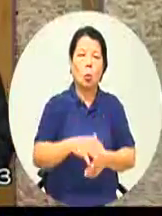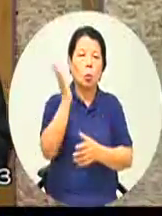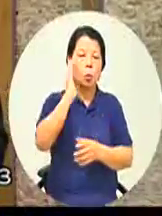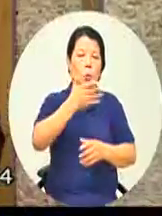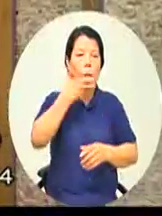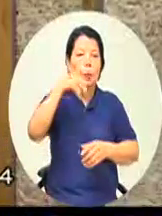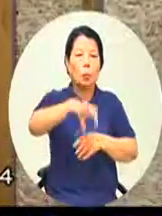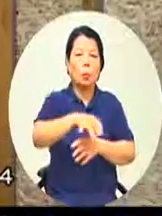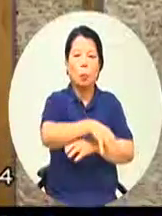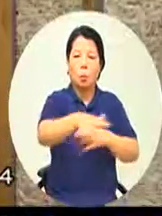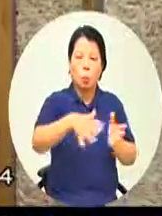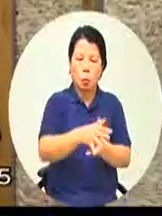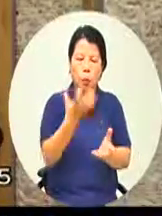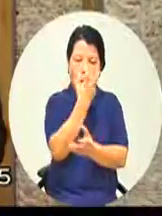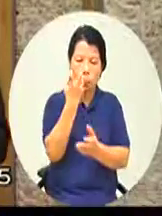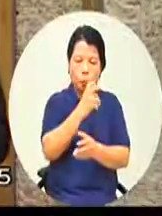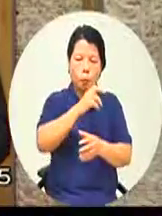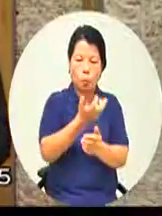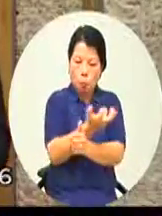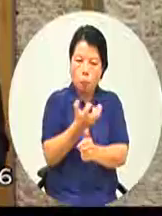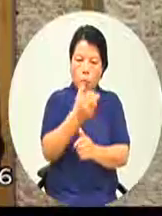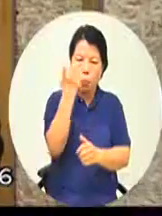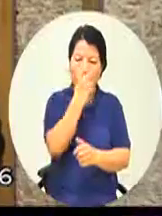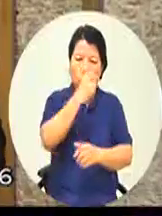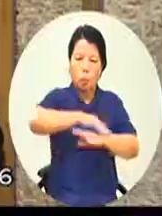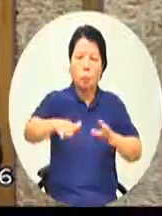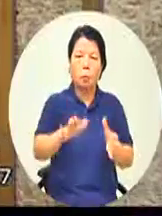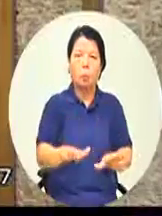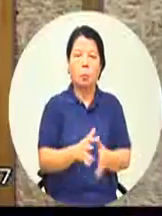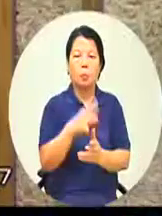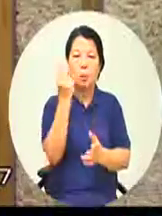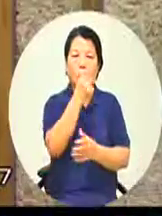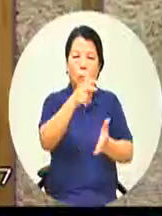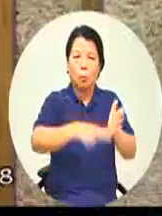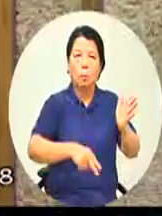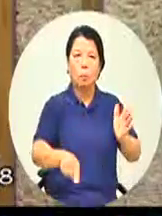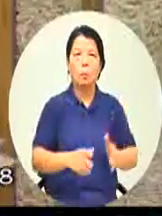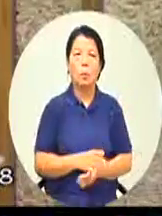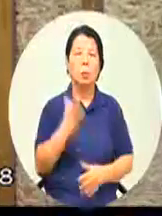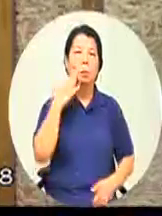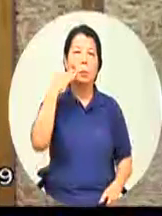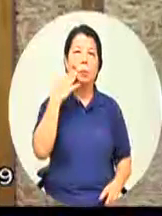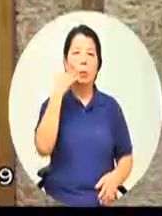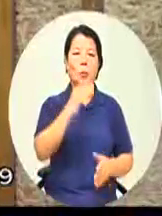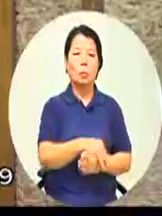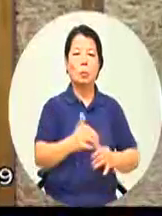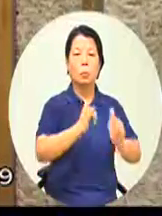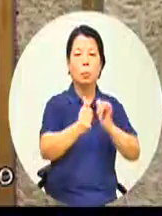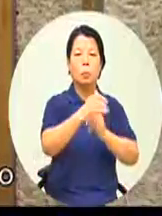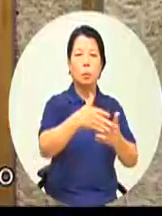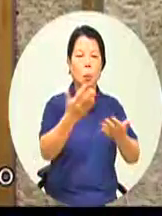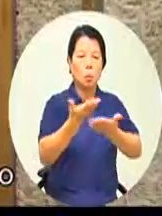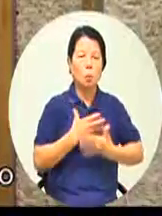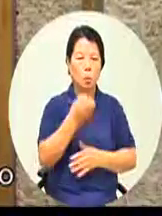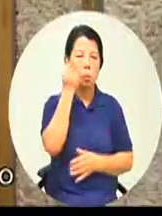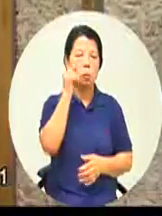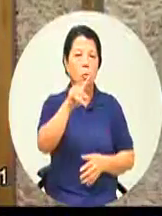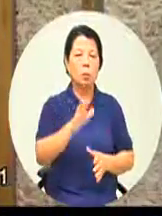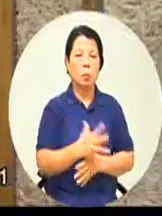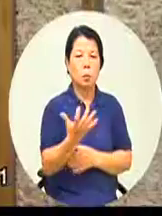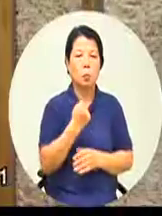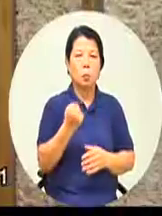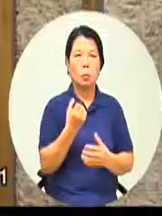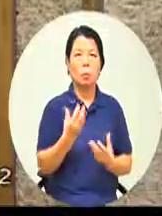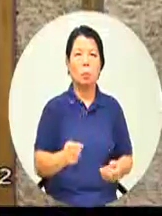这些共管的部分。那另外呢，也要特别说明，就是说哈，如果哈民众的收视权益的部分哈，他假